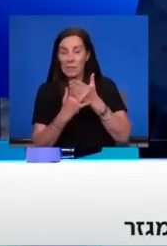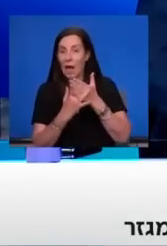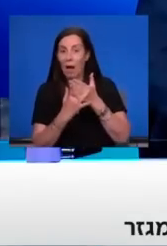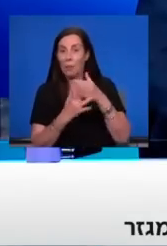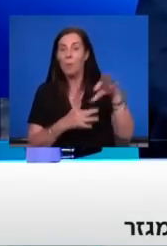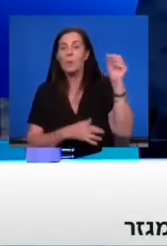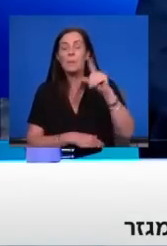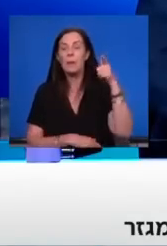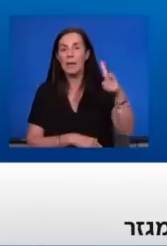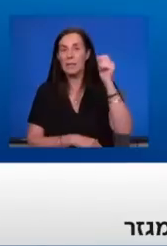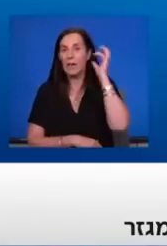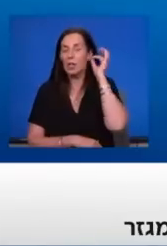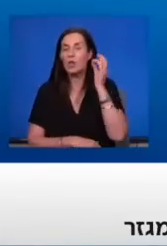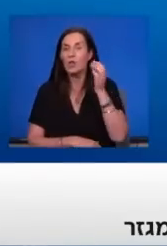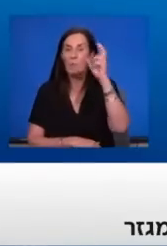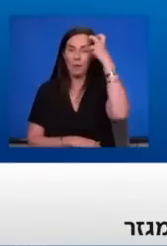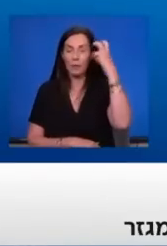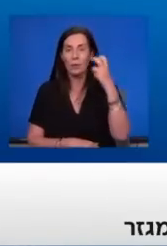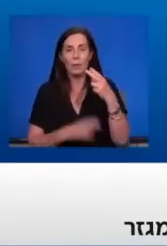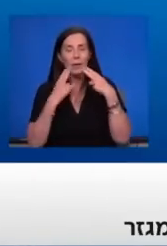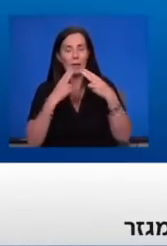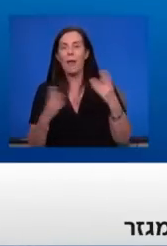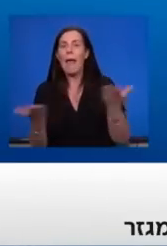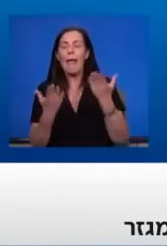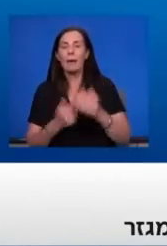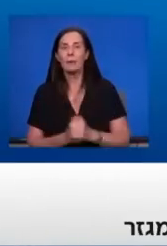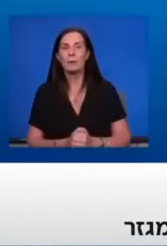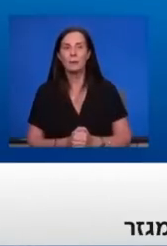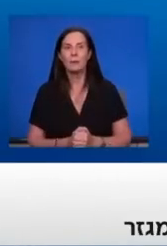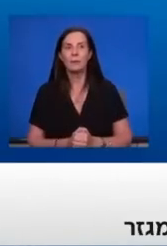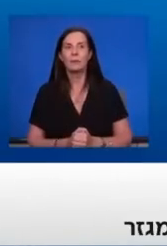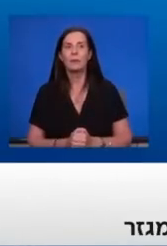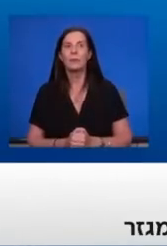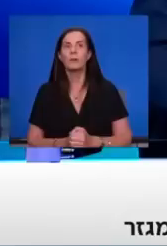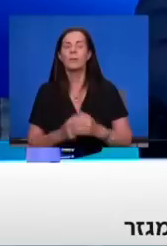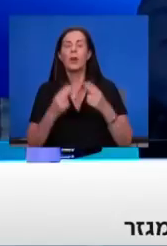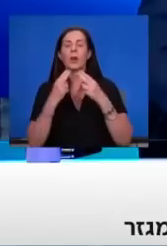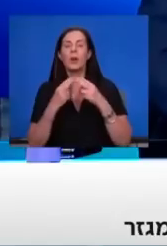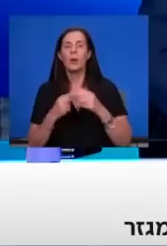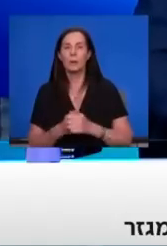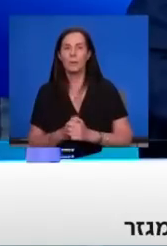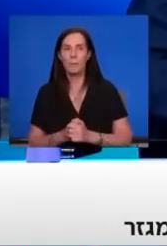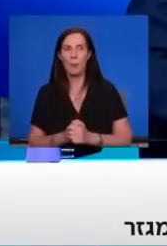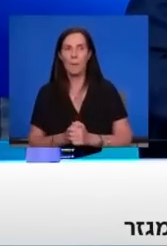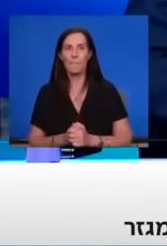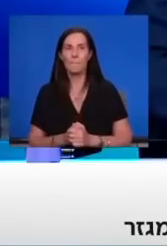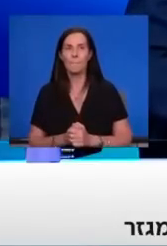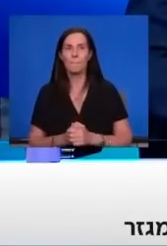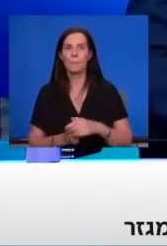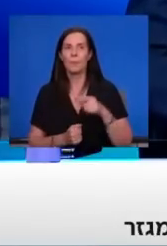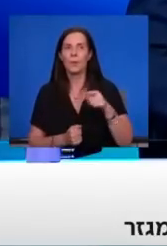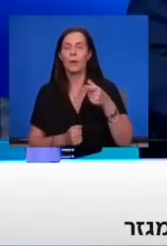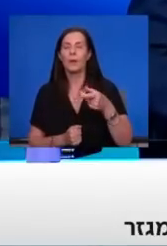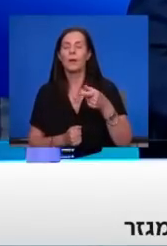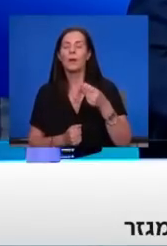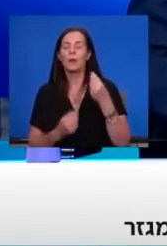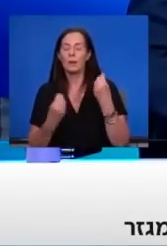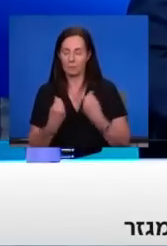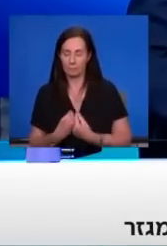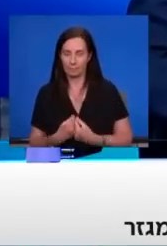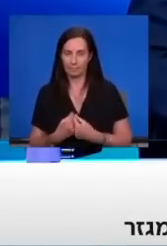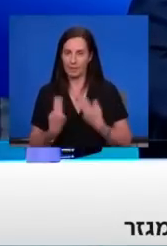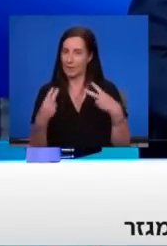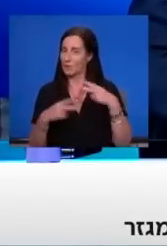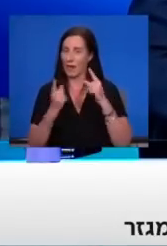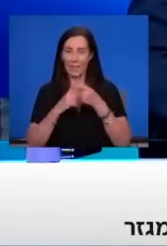לך משהו. איך? אני אתן לך תשובה על זה. אם זה בתוך המשפחה, אף אחד לא מדבר. בדיוק. אבל זה יותר קל לפתור. אבל סליחה. זה יותר קל